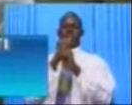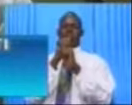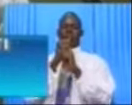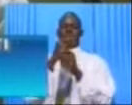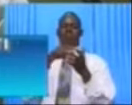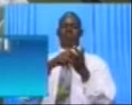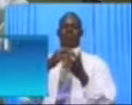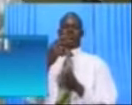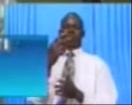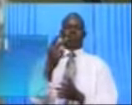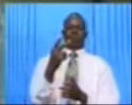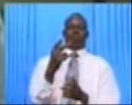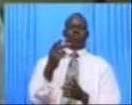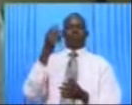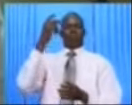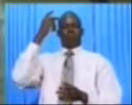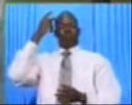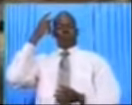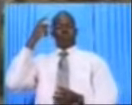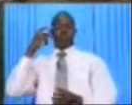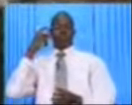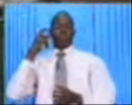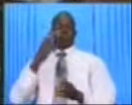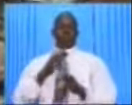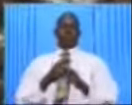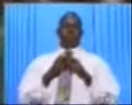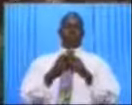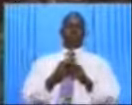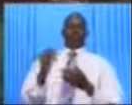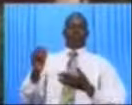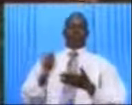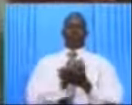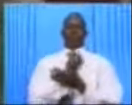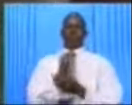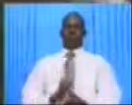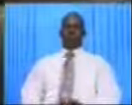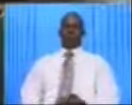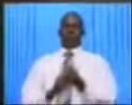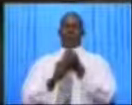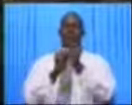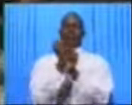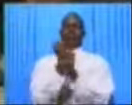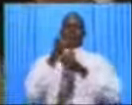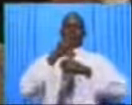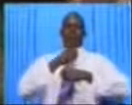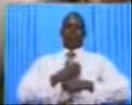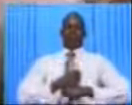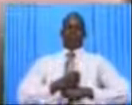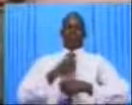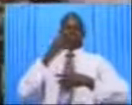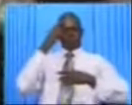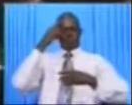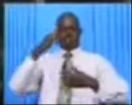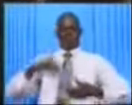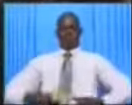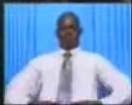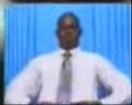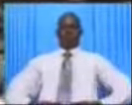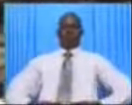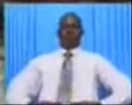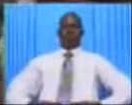2013. Le parrain de cette soirée a appelé les chrétiens à soutenir ces initiatives de la jeunesse.